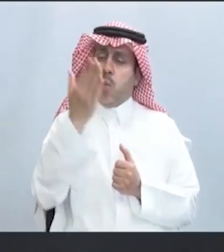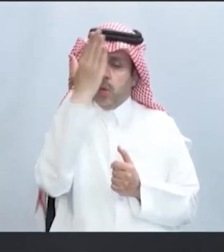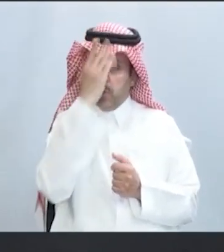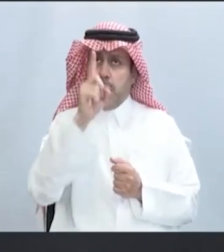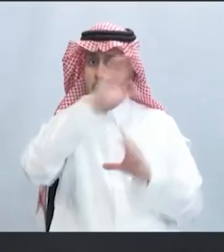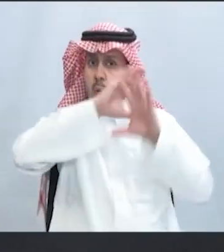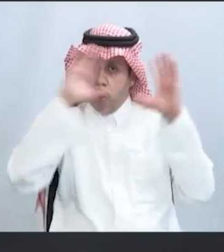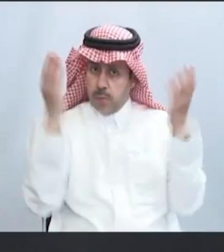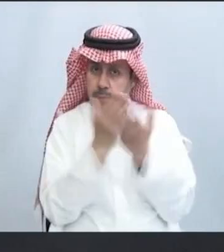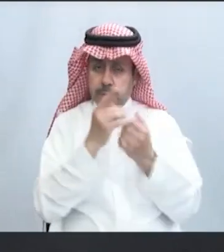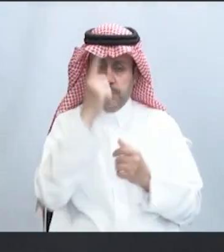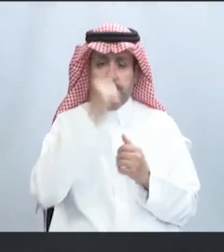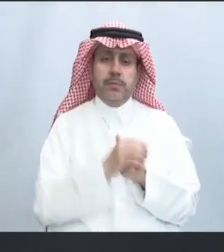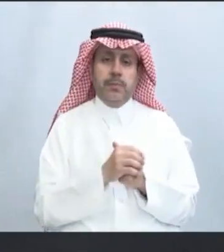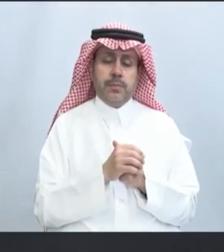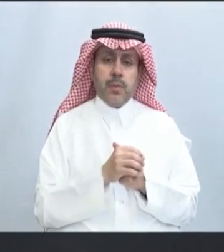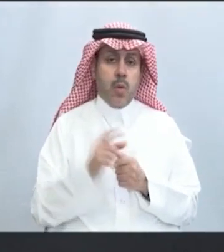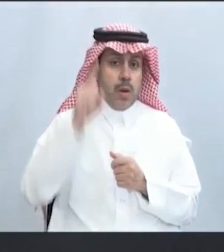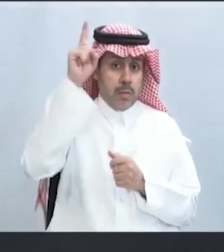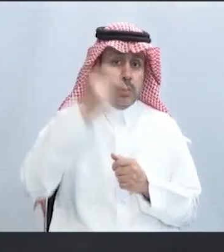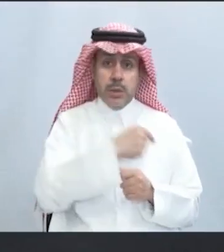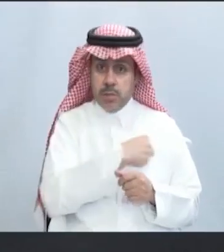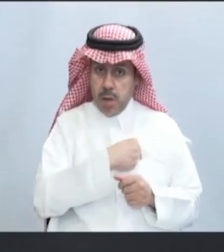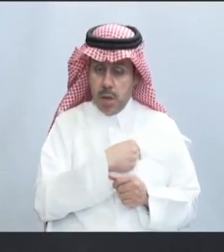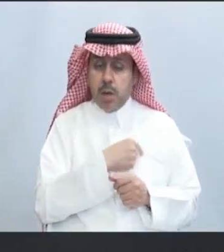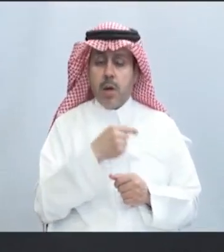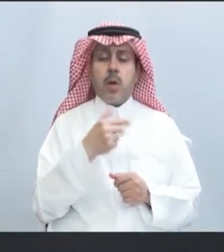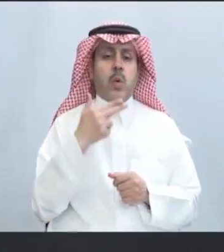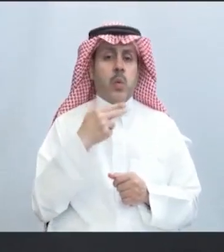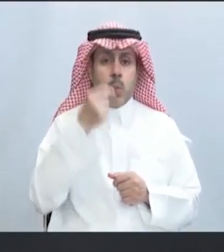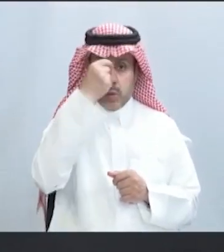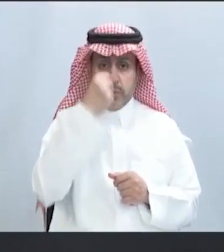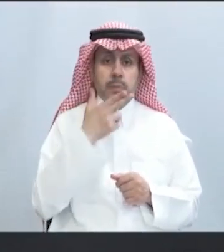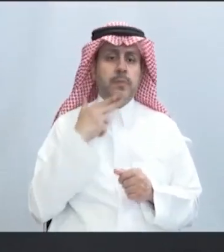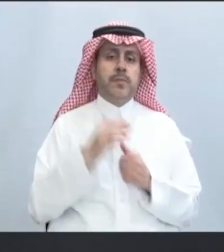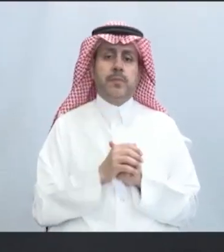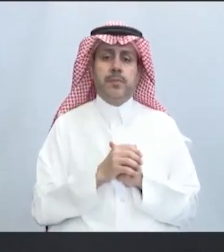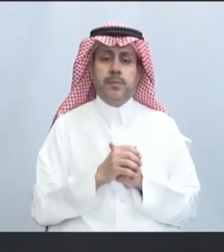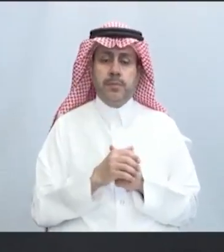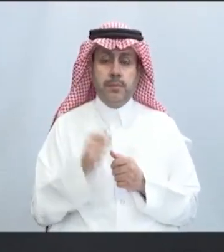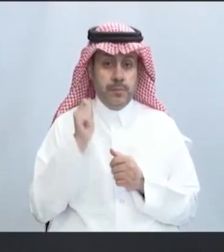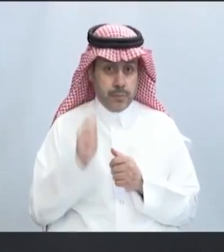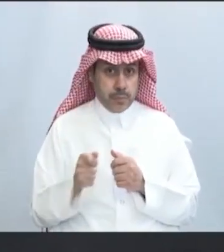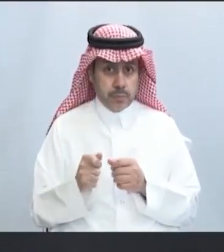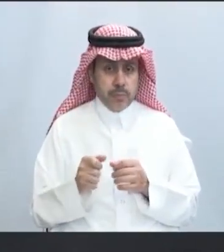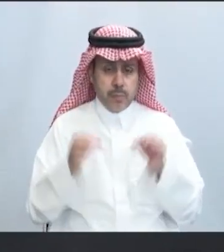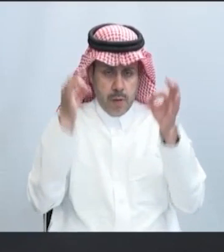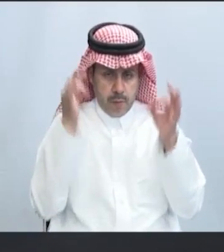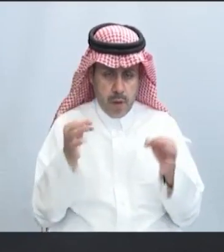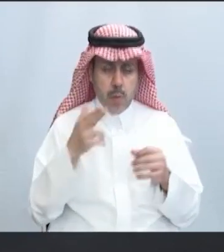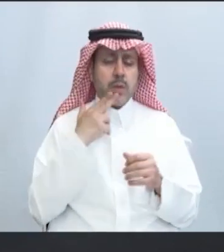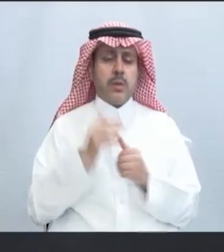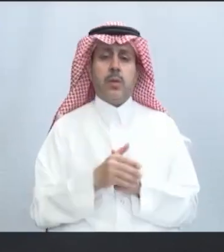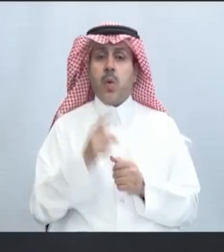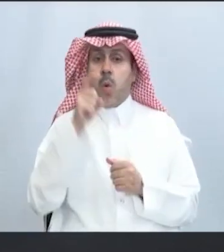وتعالى وان له الاسماء الحسنى والصفات العلى فان حكمه هو الحكم الامثل والاحسن